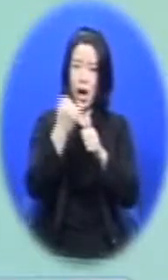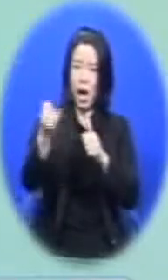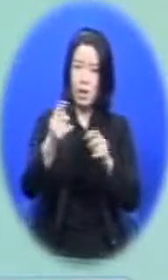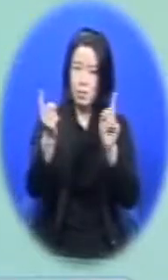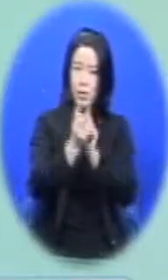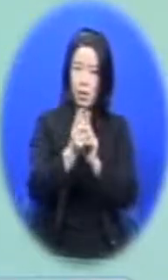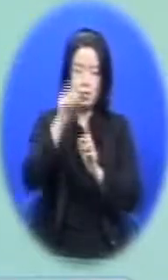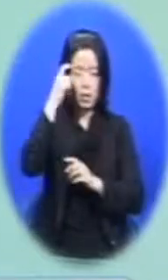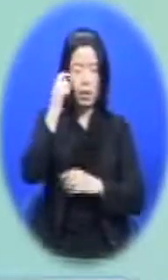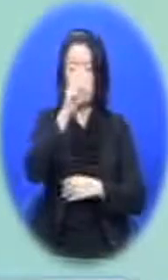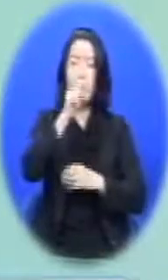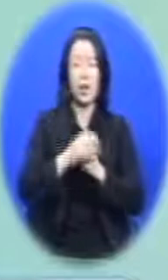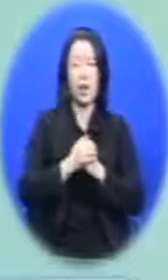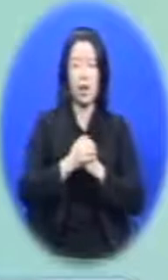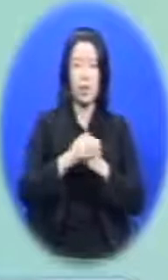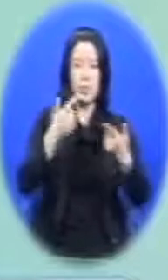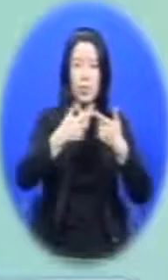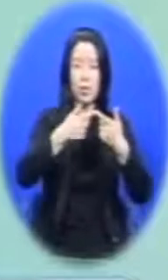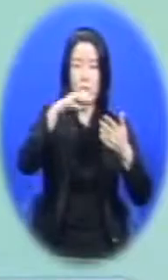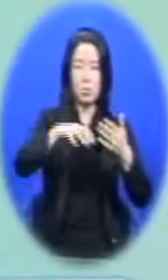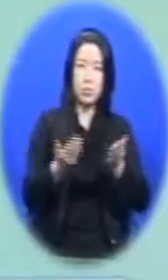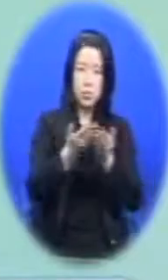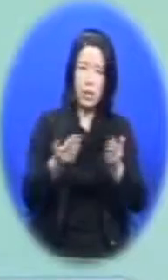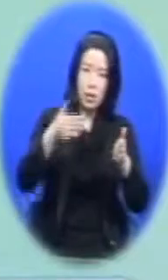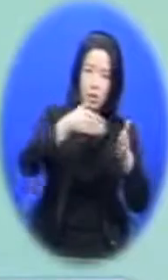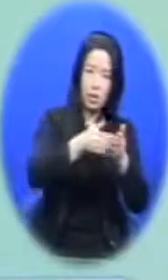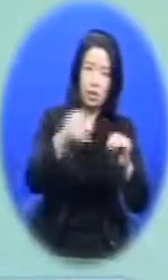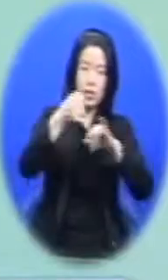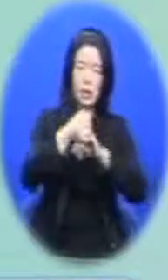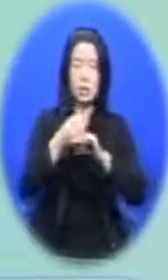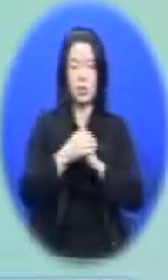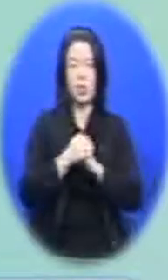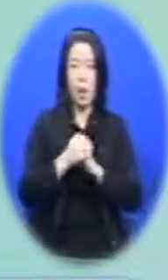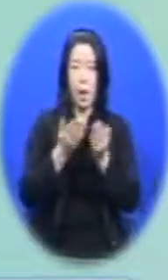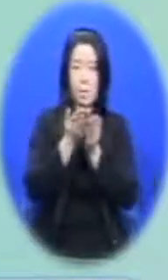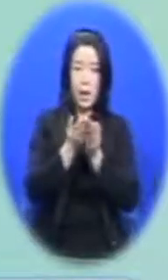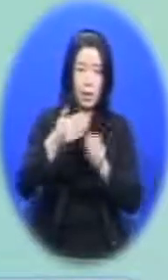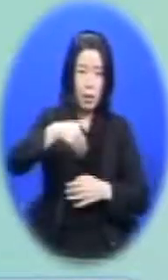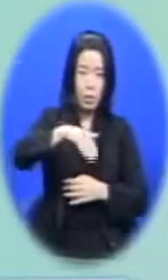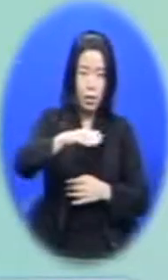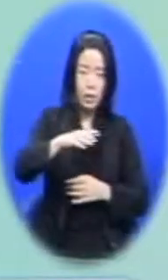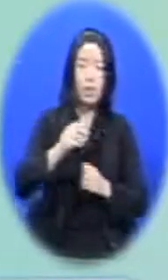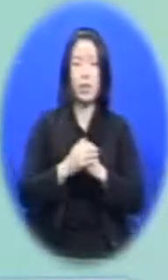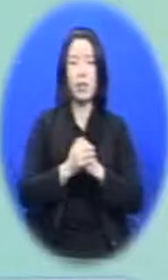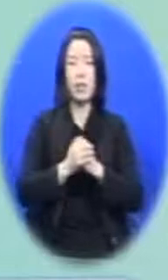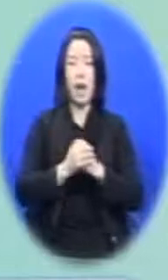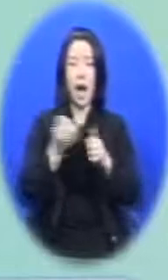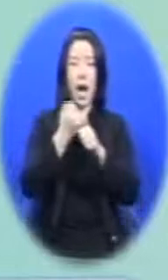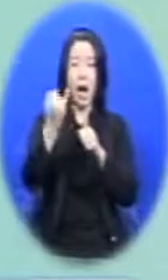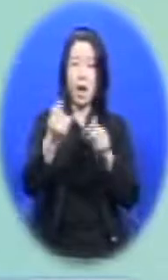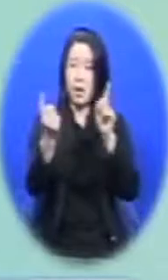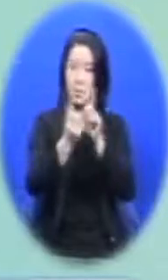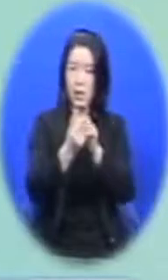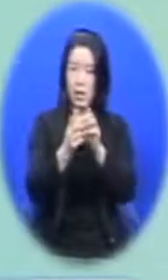좋더래요. 부산항에서 만나기로 약속을 하고 배를 타고 이제 부산항에 들어가는데 아내 만날